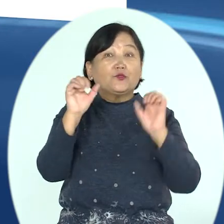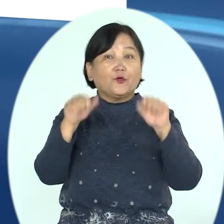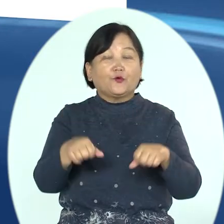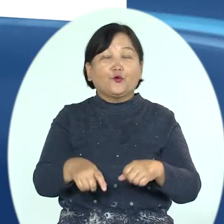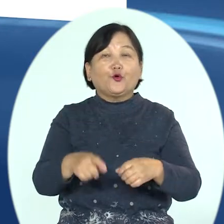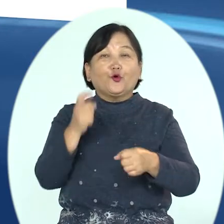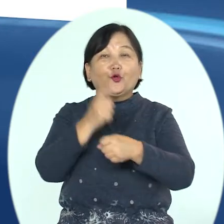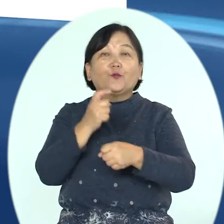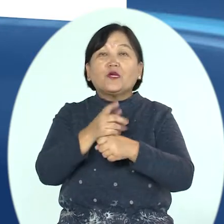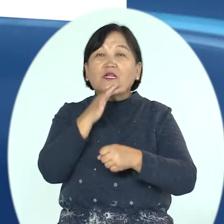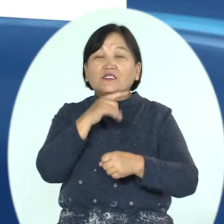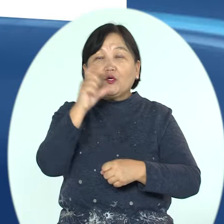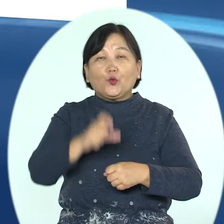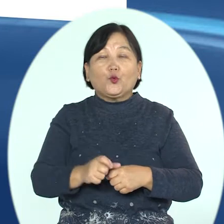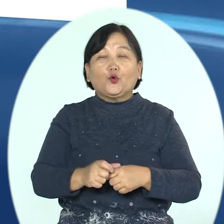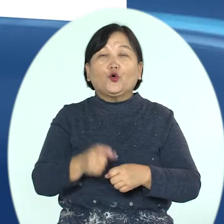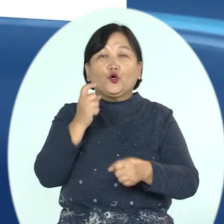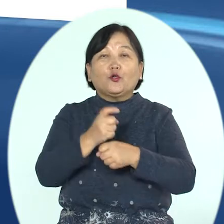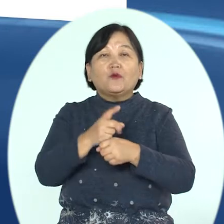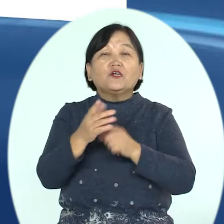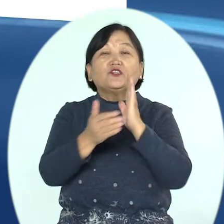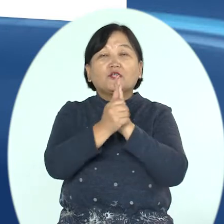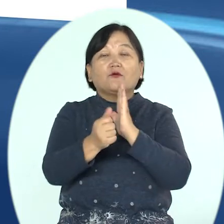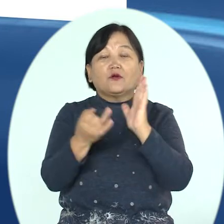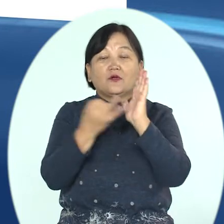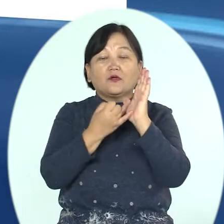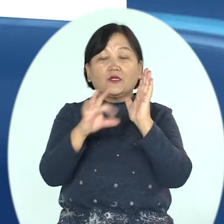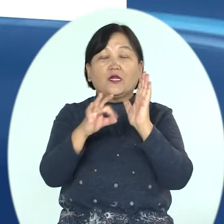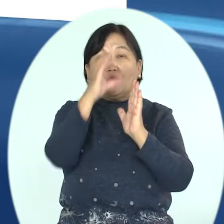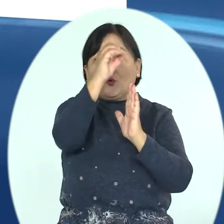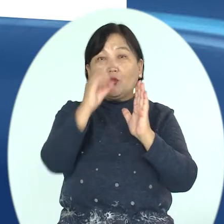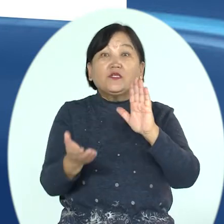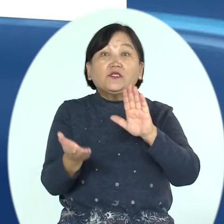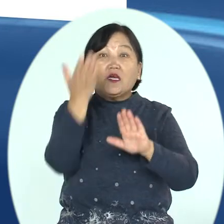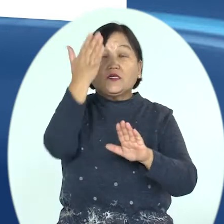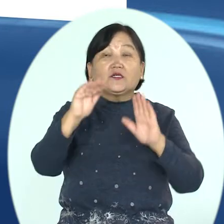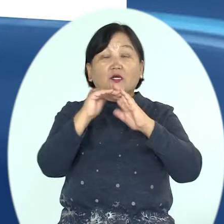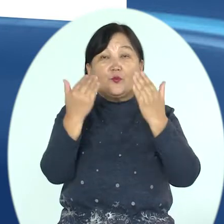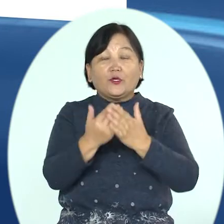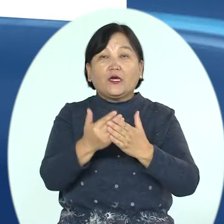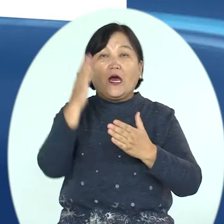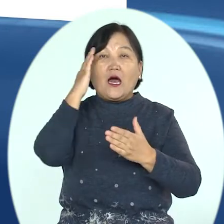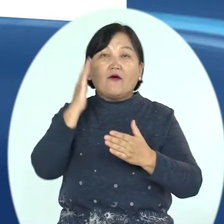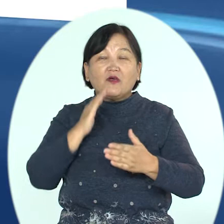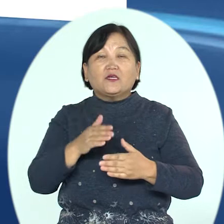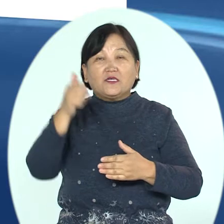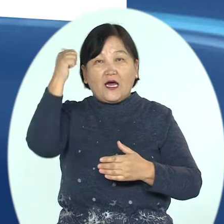хөдөлмөрийн насны хүн хөдөлмөрийн чадвараа 70-аас дээш хувь алдсан яг өрхөнх нь гишүүн байж байгаа юм бол ээж аав нь ах дүү нь байж байгаа юм